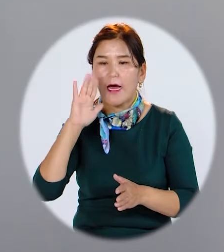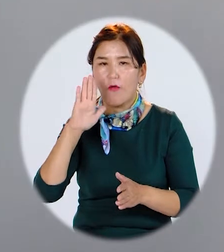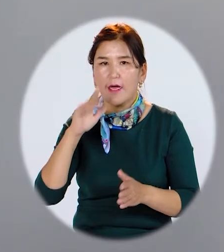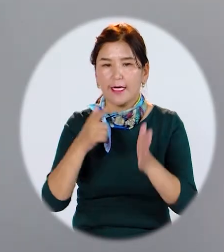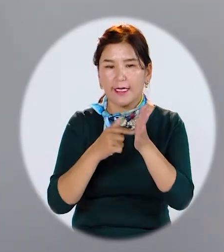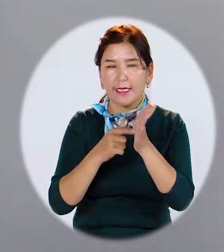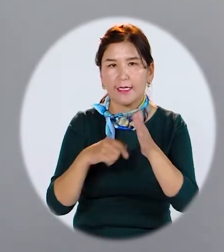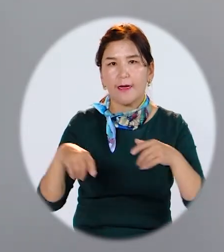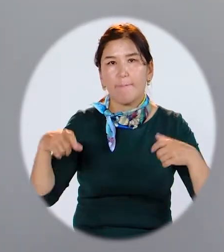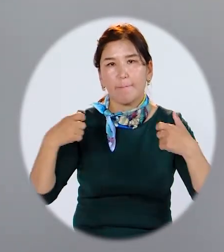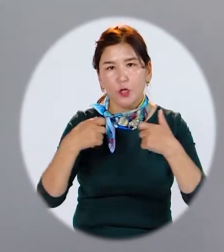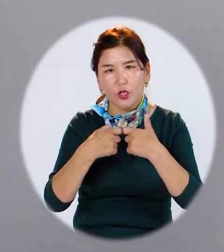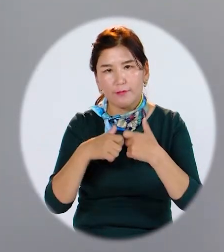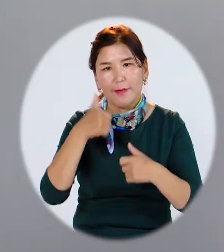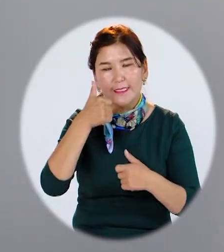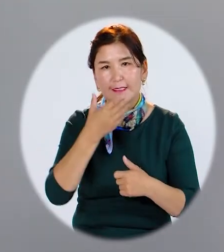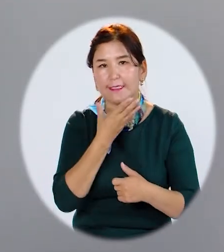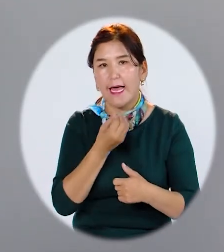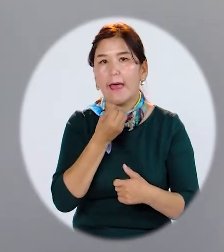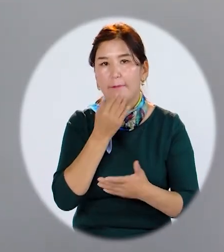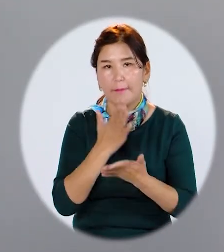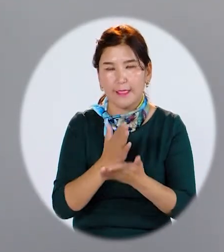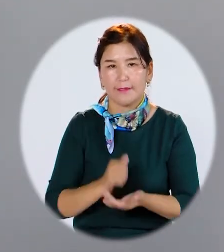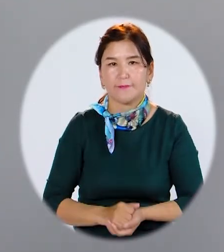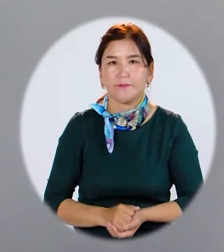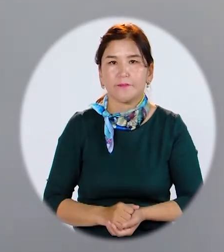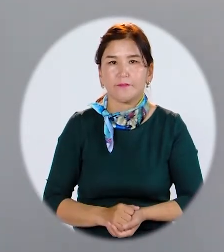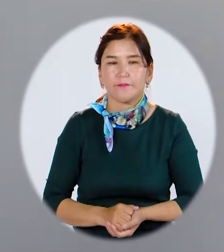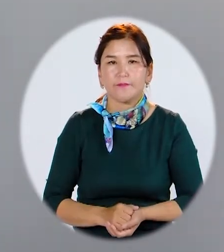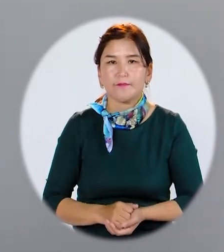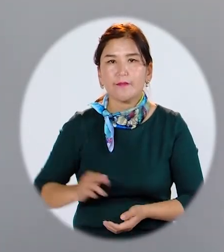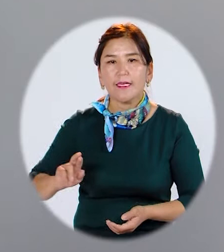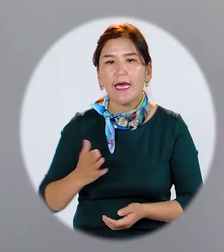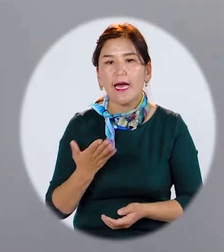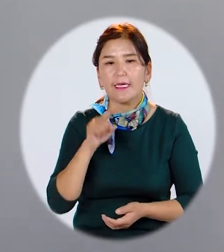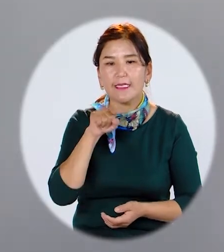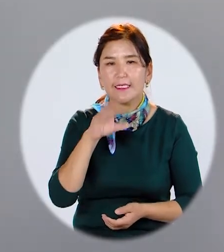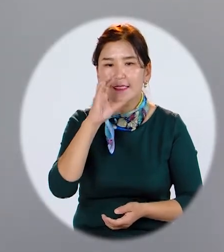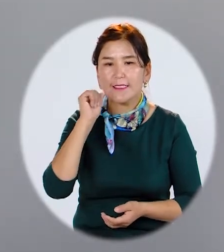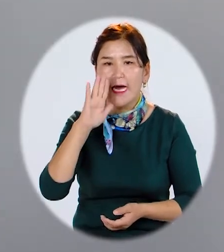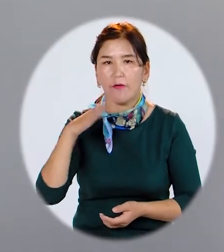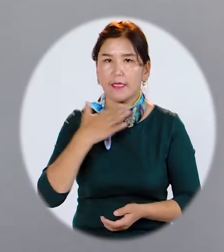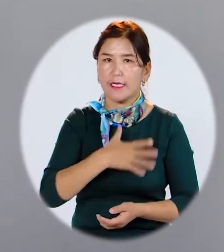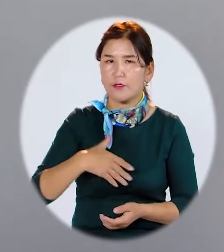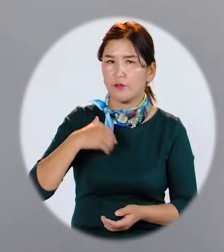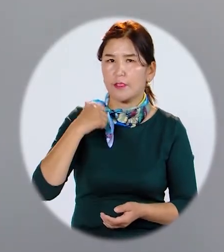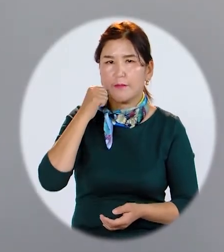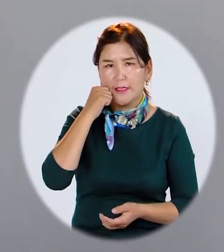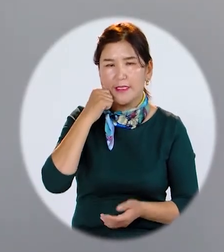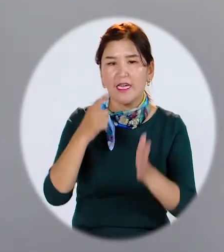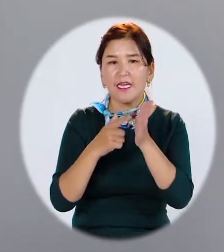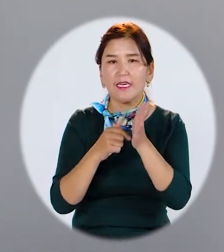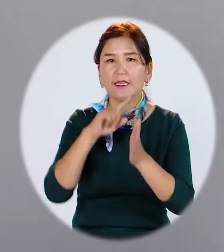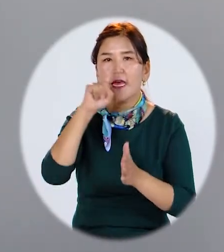бүтээгдэхүүн түүнчлэн даршилсан ногоо жимсэж хадгалж олно. Яагаад энэ сав нь эрүүл мэндэд хэрэгтэй вэ